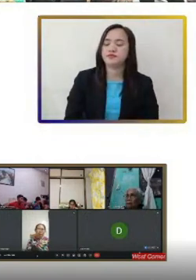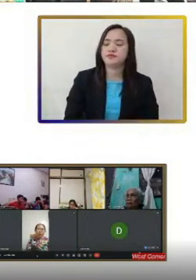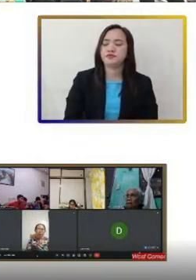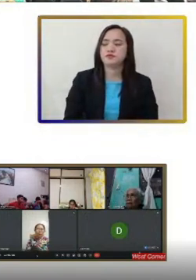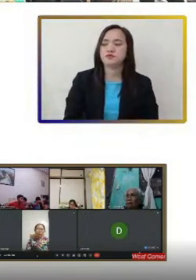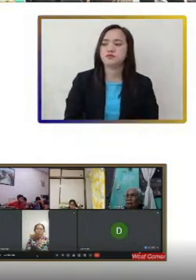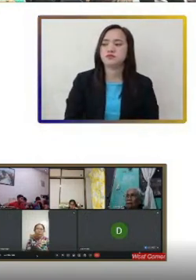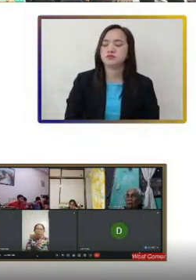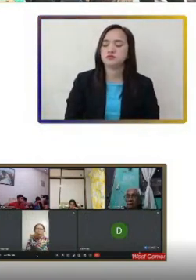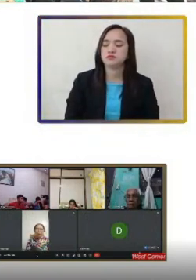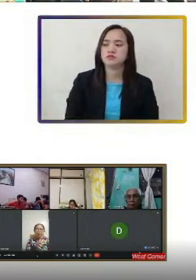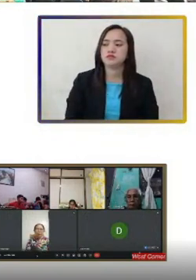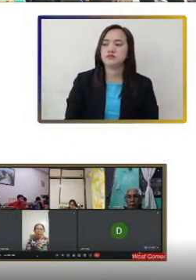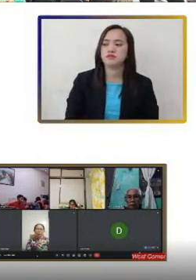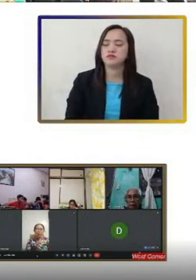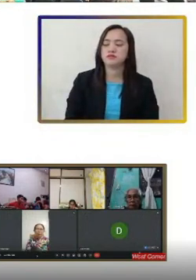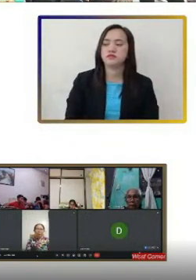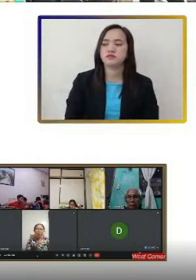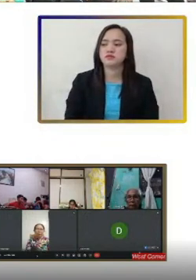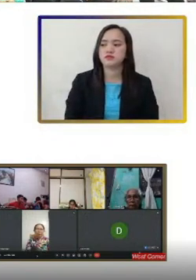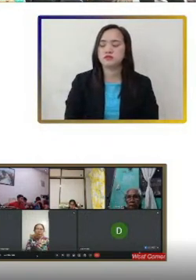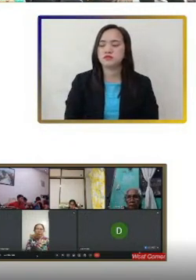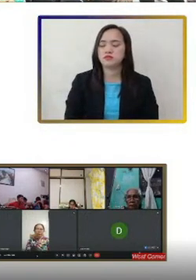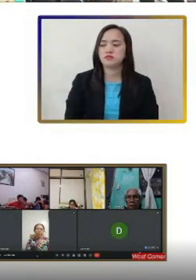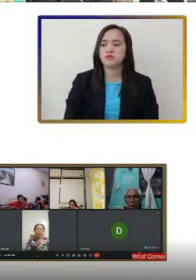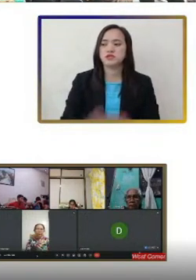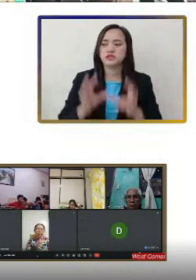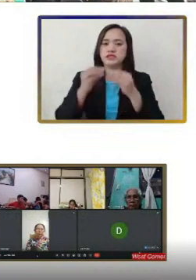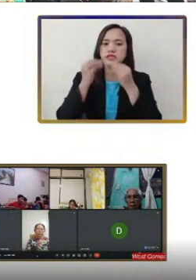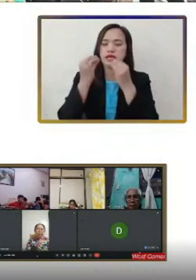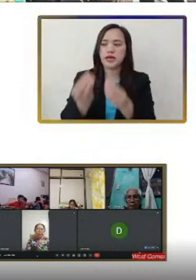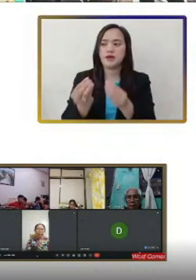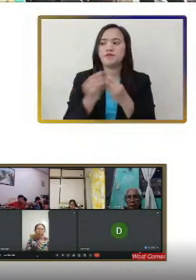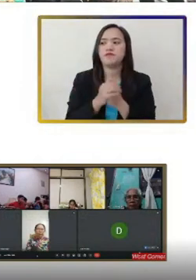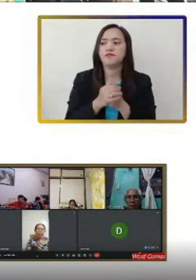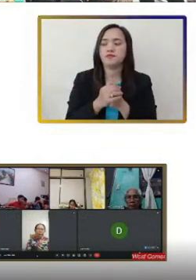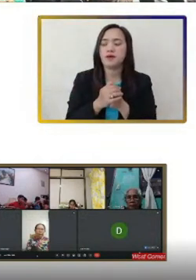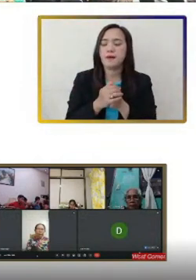ang totoo po niyan, nagbigay po yun ng malaking contribution